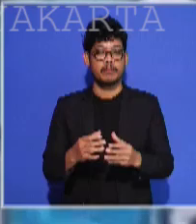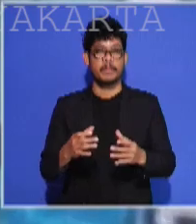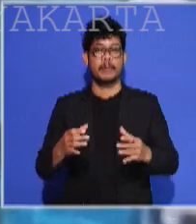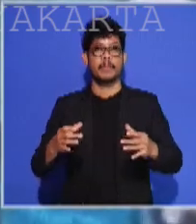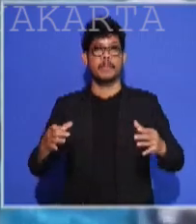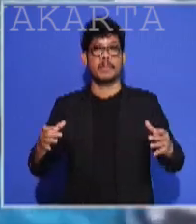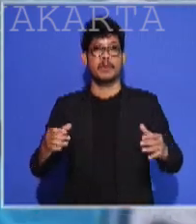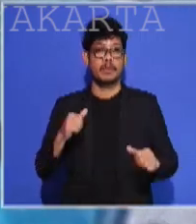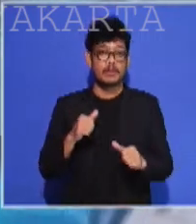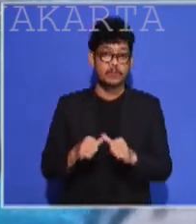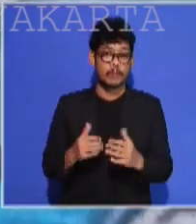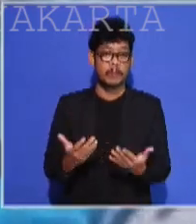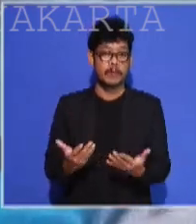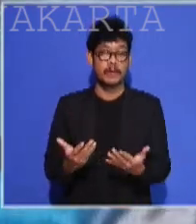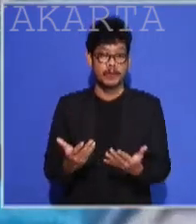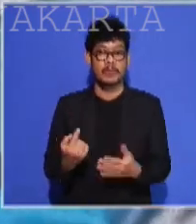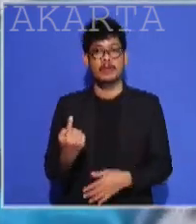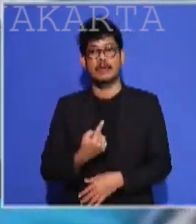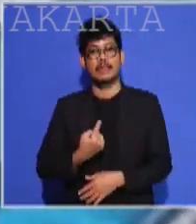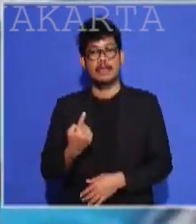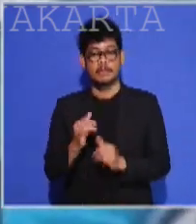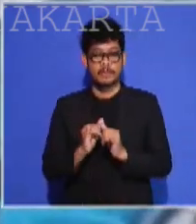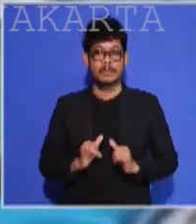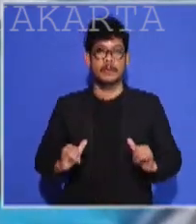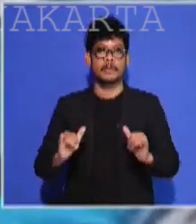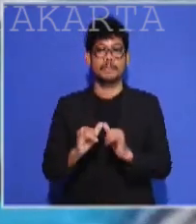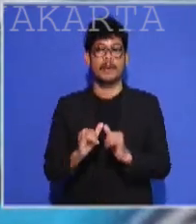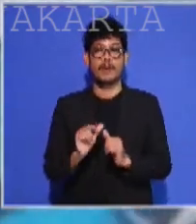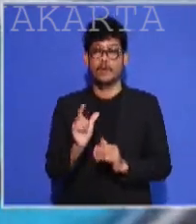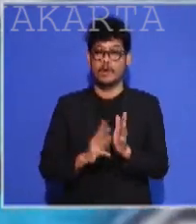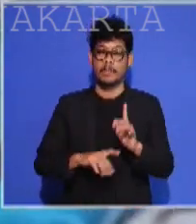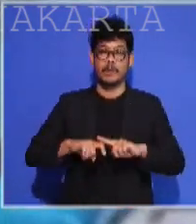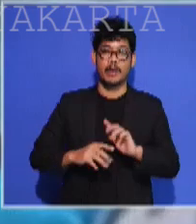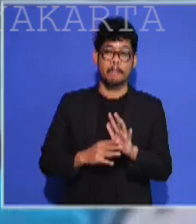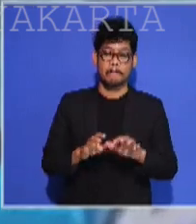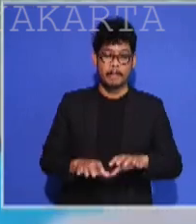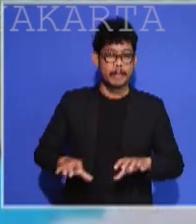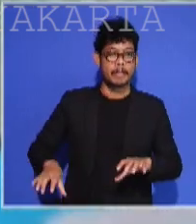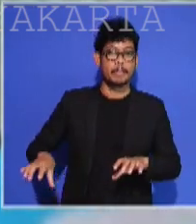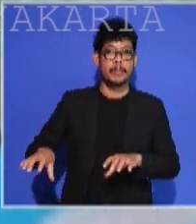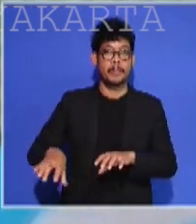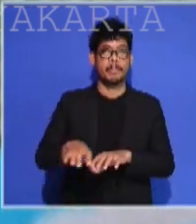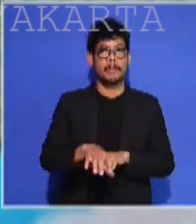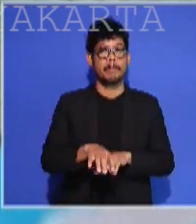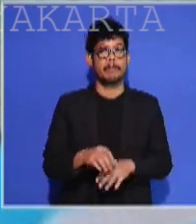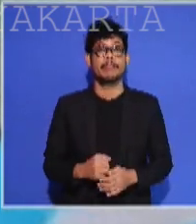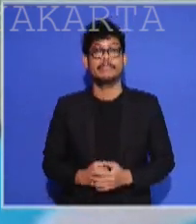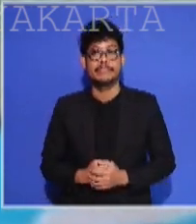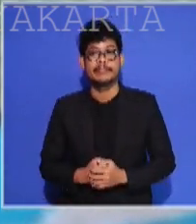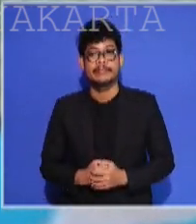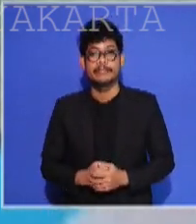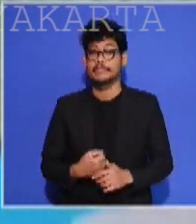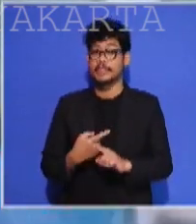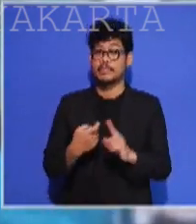juga tentunya eh kita bersama-sama dengan para UKM baik eh dari